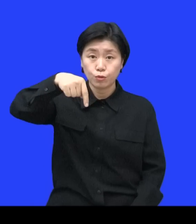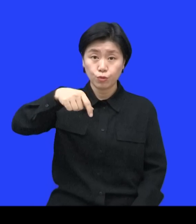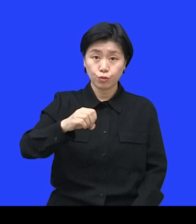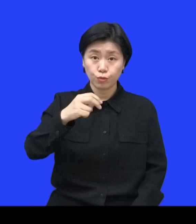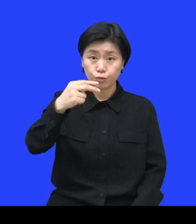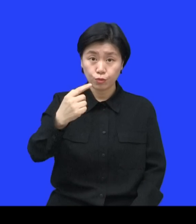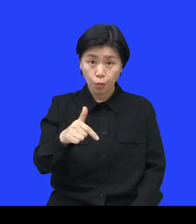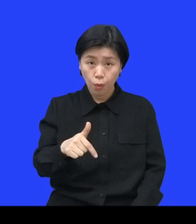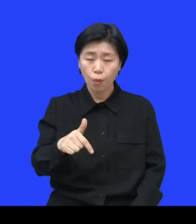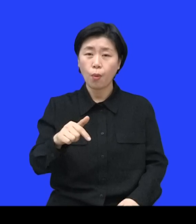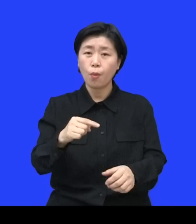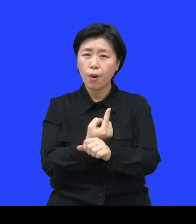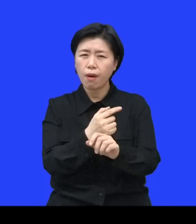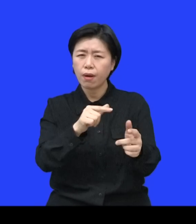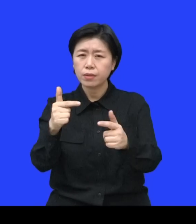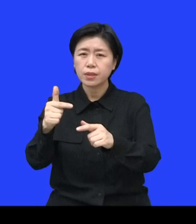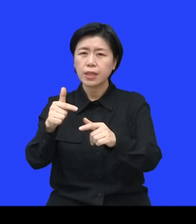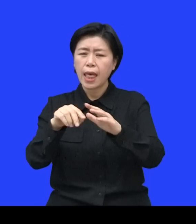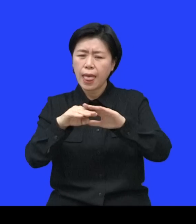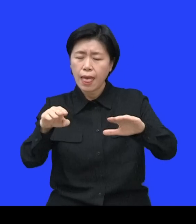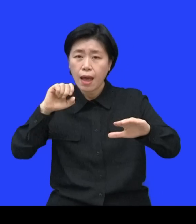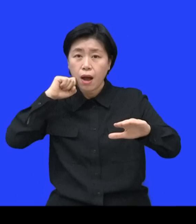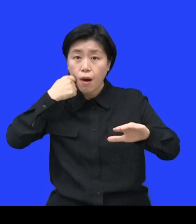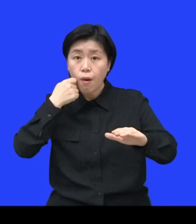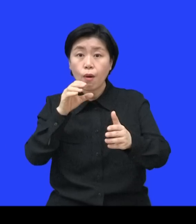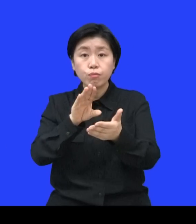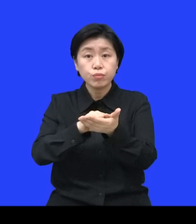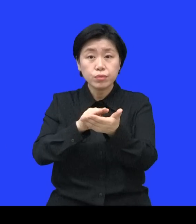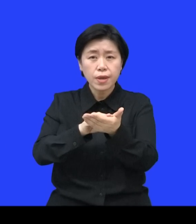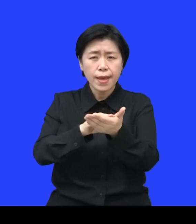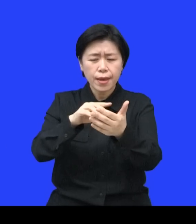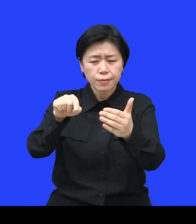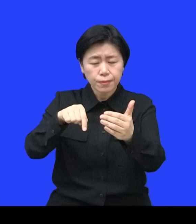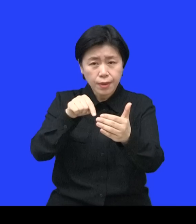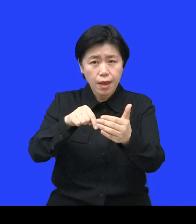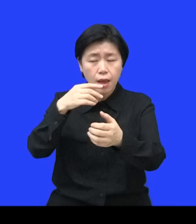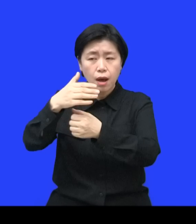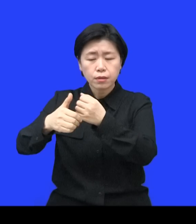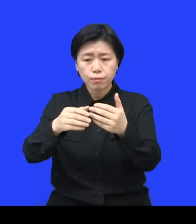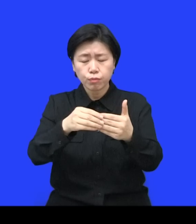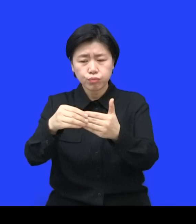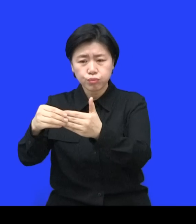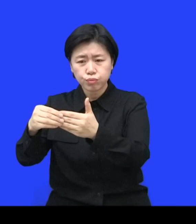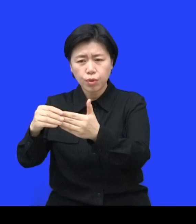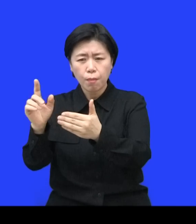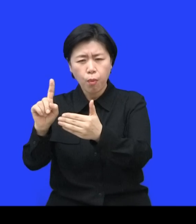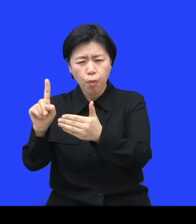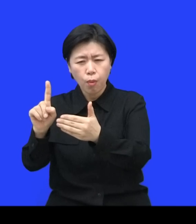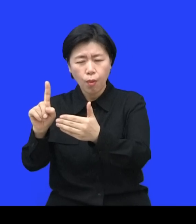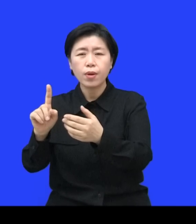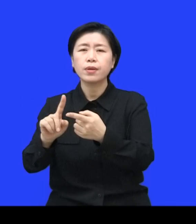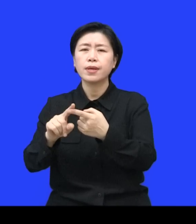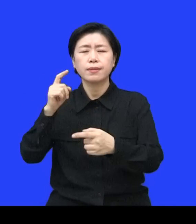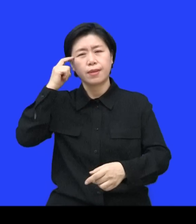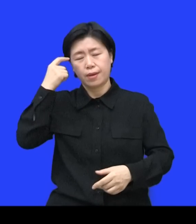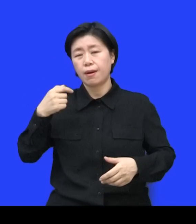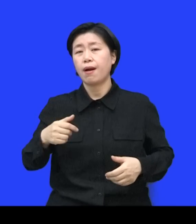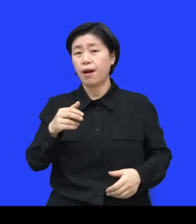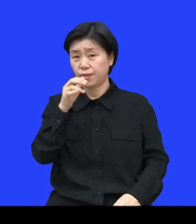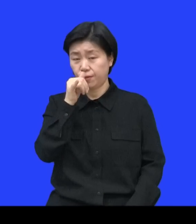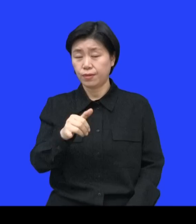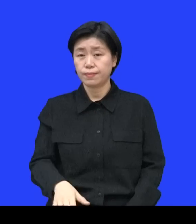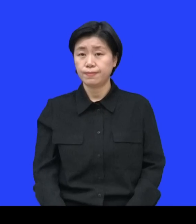이제 풀리지 않는 문제들 속에 하나님께서 어떻게 이끌어 가셨냐. 이건 뭐 저만의 얘기일 수 있잖아요. 근데